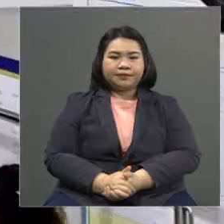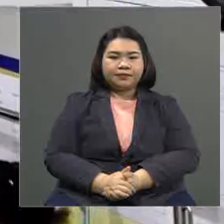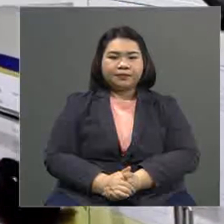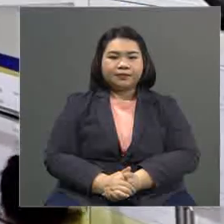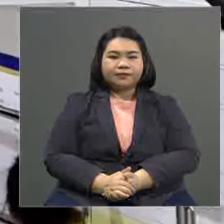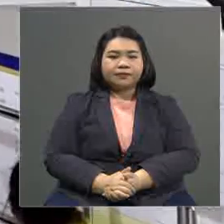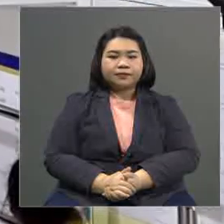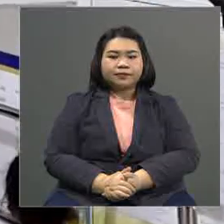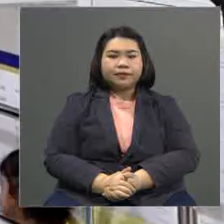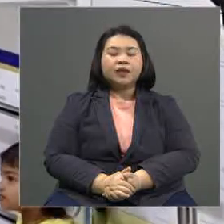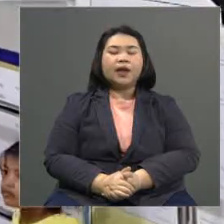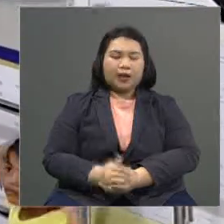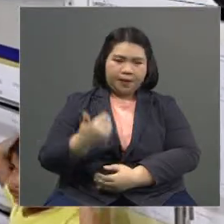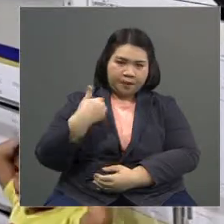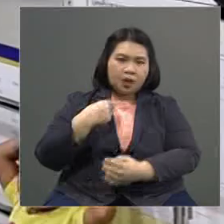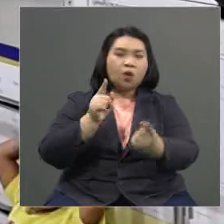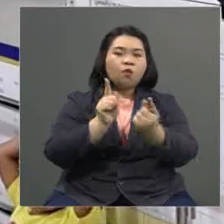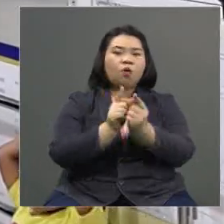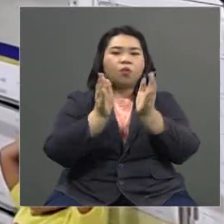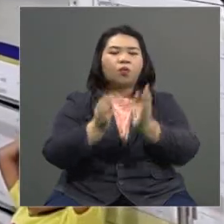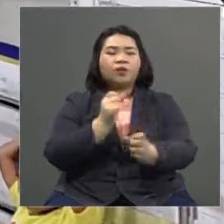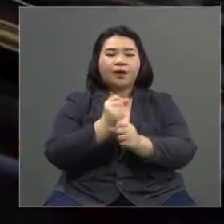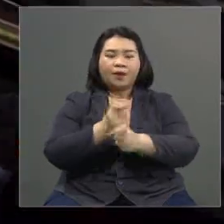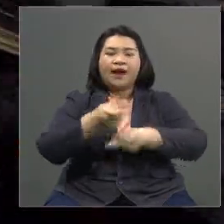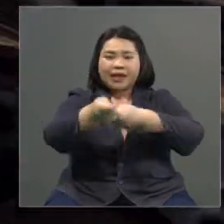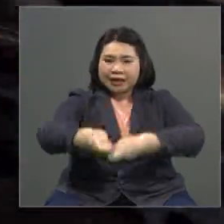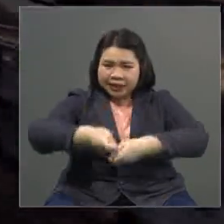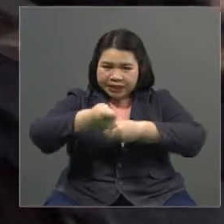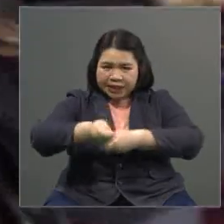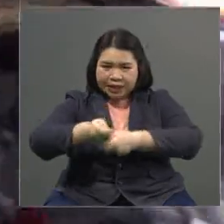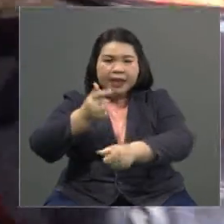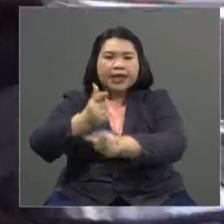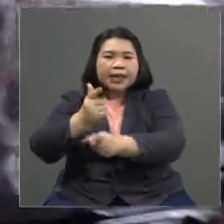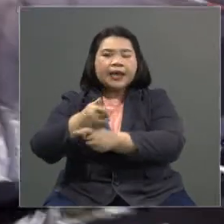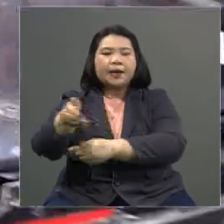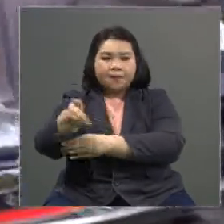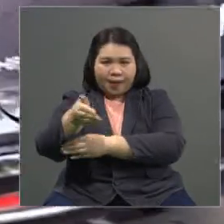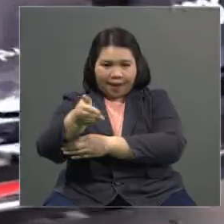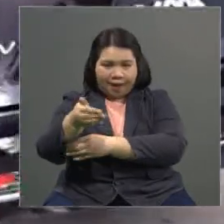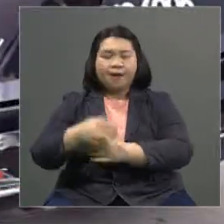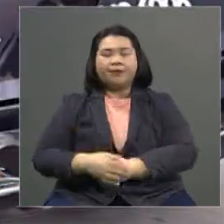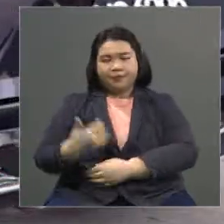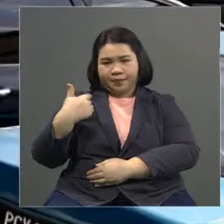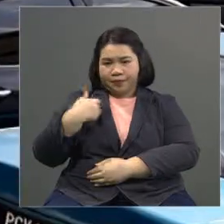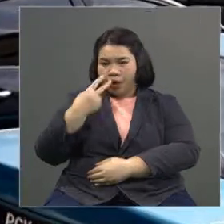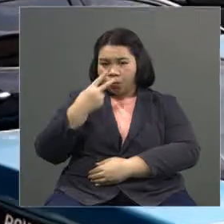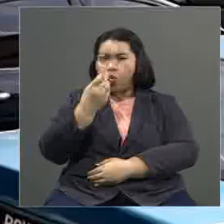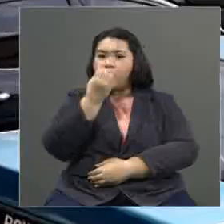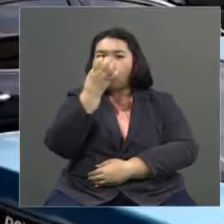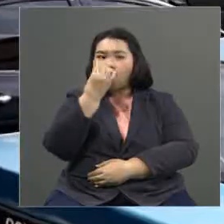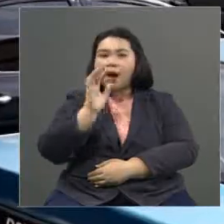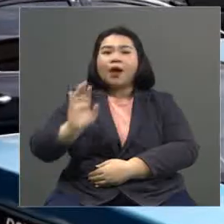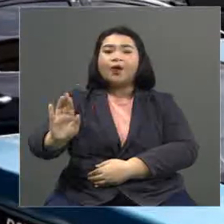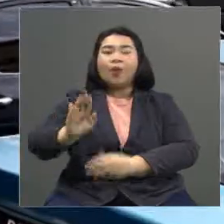ภูมิศาสตร์นะคะพร้อมกับไปพบปะเกษตรกรผู้เลี้ยงปลาอำเภอเบตงไปเยี่ยมชมกิจกรรมภายในสวนไม้ดอกเมืองหนาว